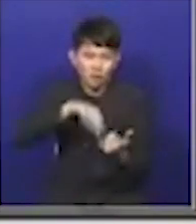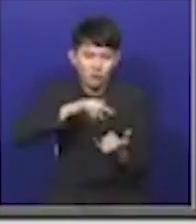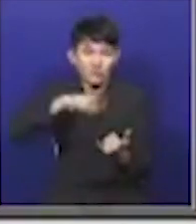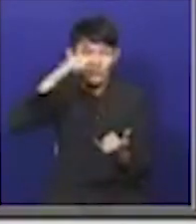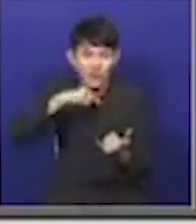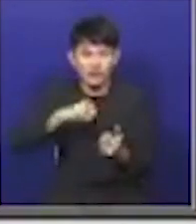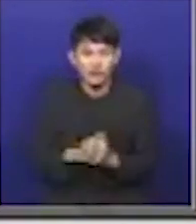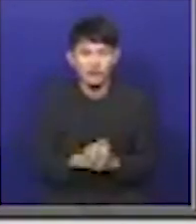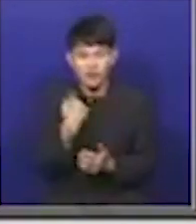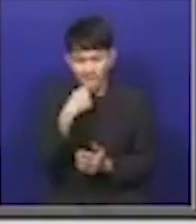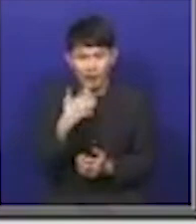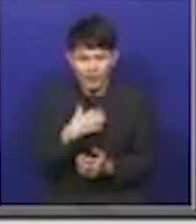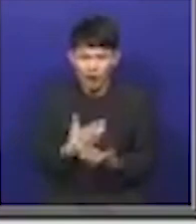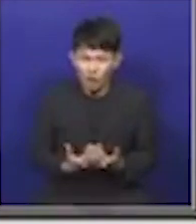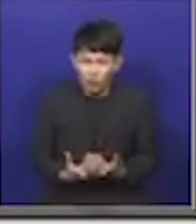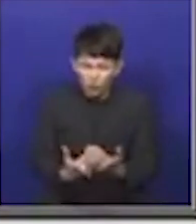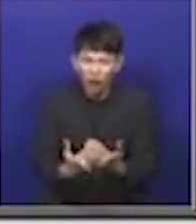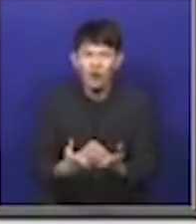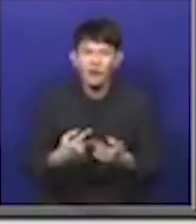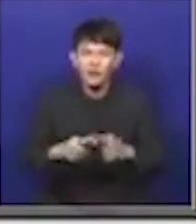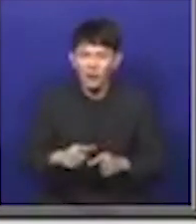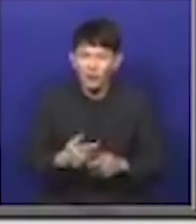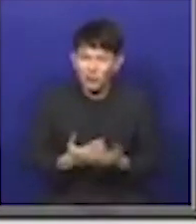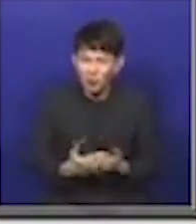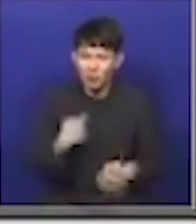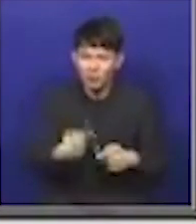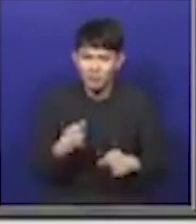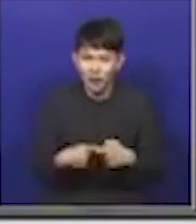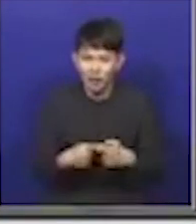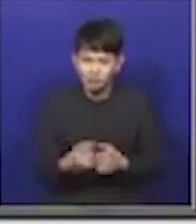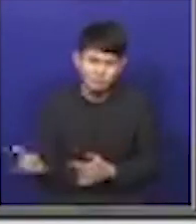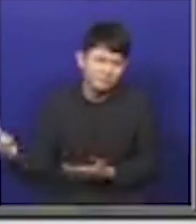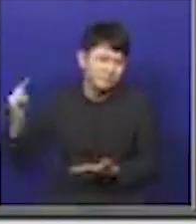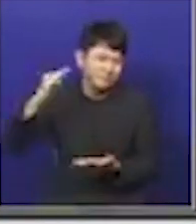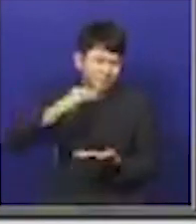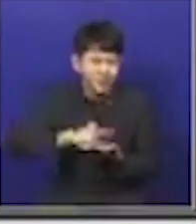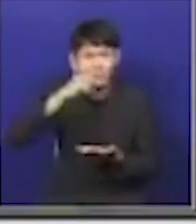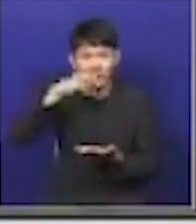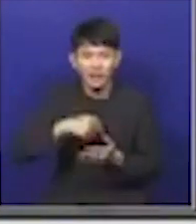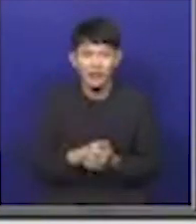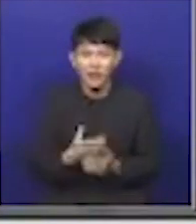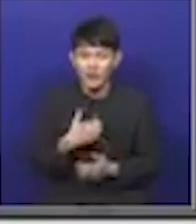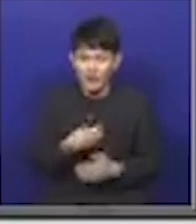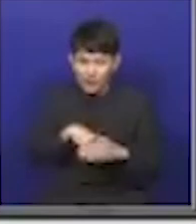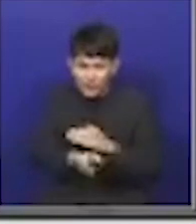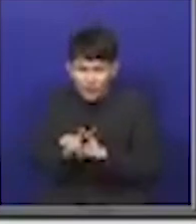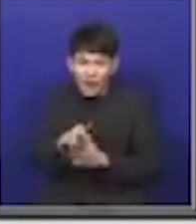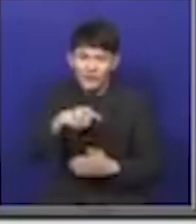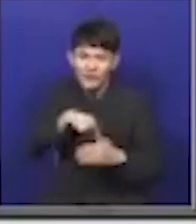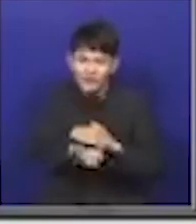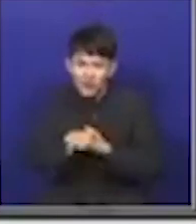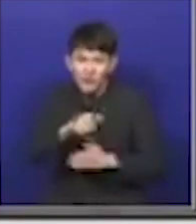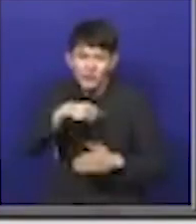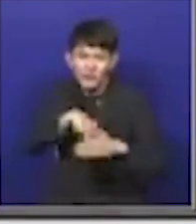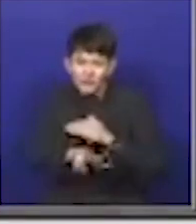ที่จะมีลูกลำบากมาทำที่เมืองไทย อยากมีลูกแฝดแฝดเดียวแฝดคู่